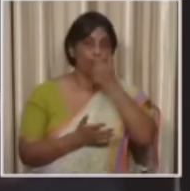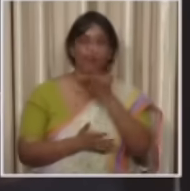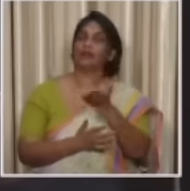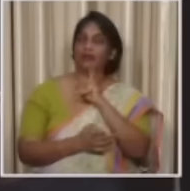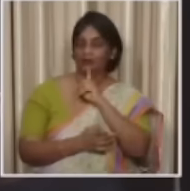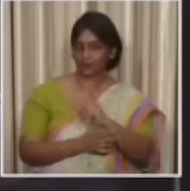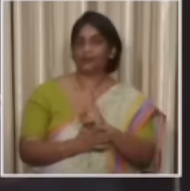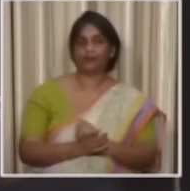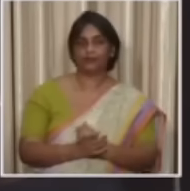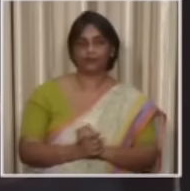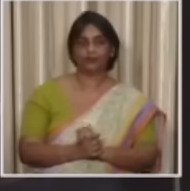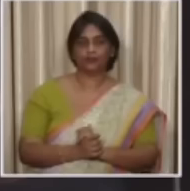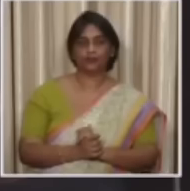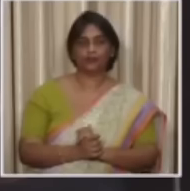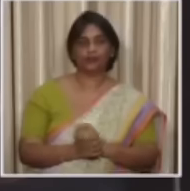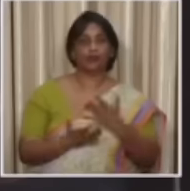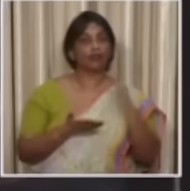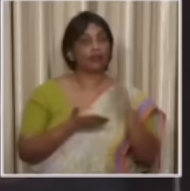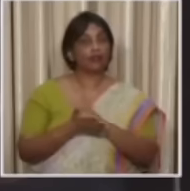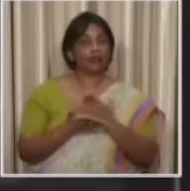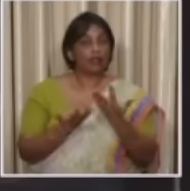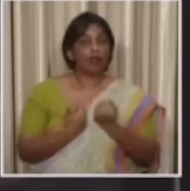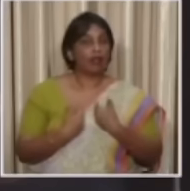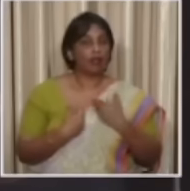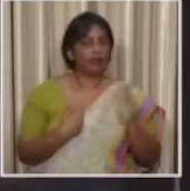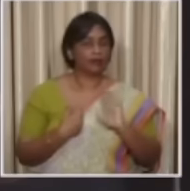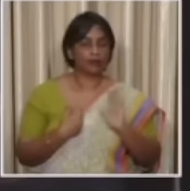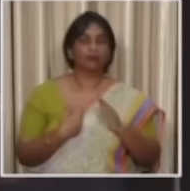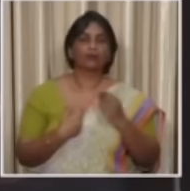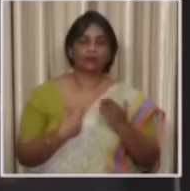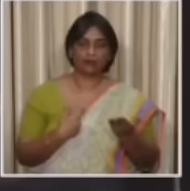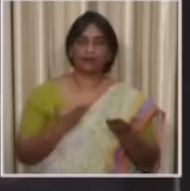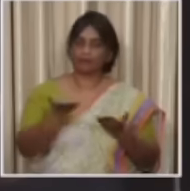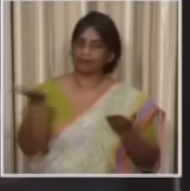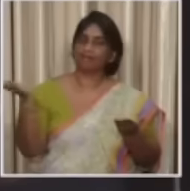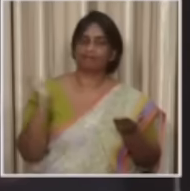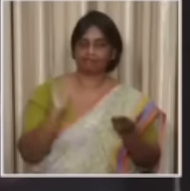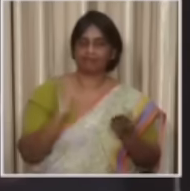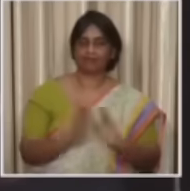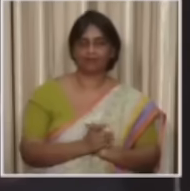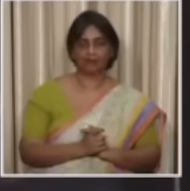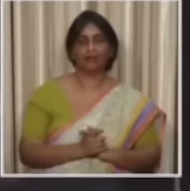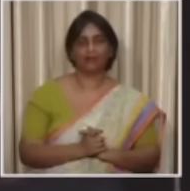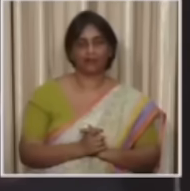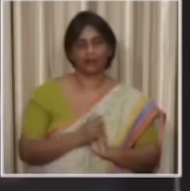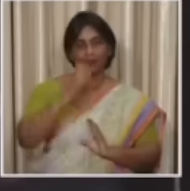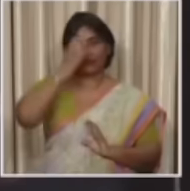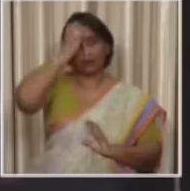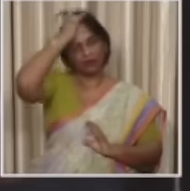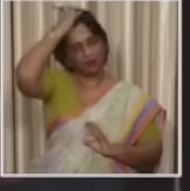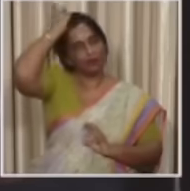කියලා. එතකොට ඒකෙන් ප්‍රයෝජනෙ ගත්තේ අපි නෙවෙයි. ඒත් ඉතින් මේ පැත්තේ ඉන්නේ නැහැ තමයි. ඒගොල්ලන්ට තමයි ඒත් මැතිවරණයක්